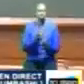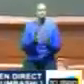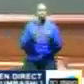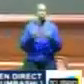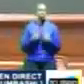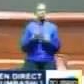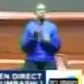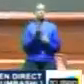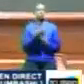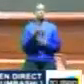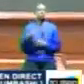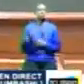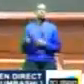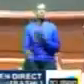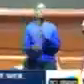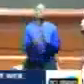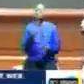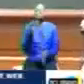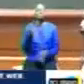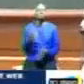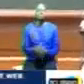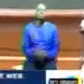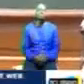un autre esprit. Uko mpepo mchafu.